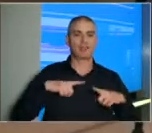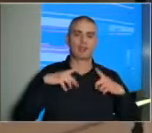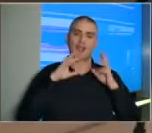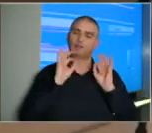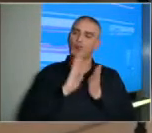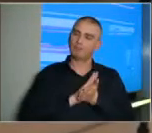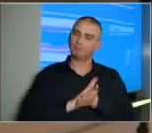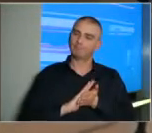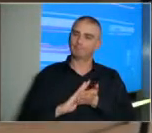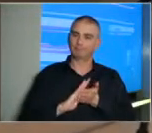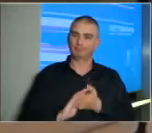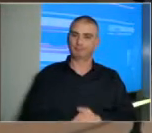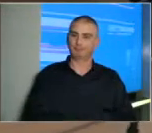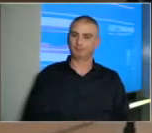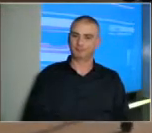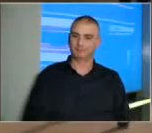חייו.